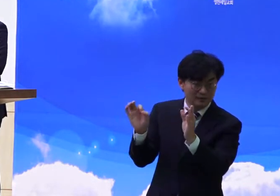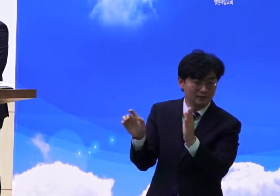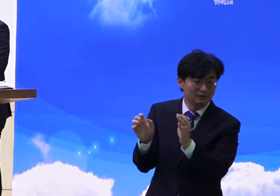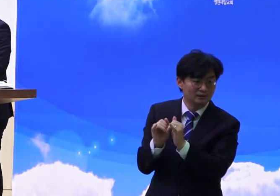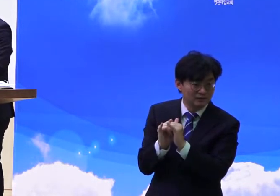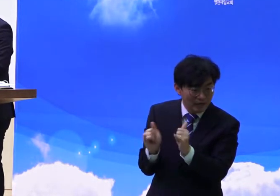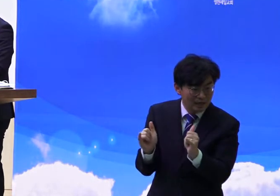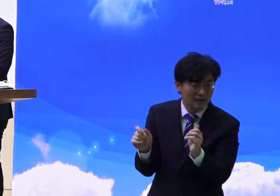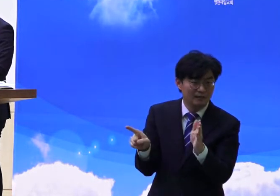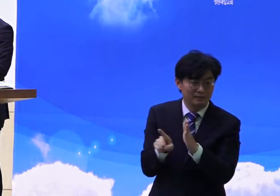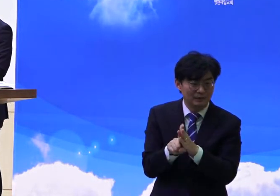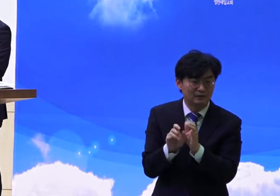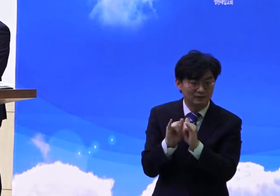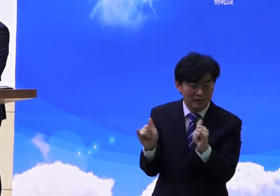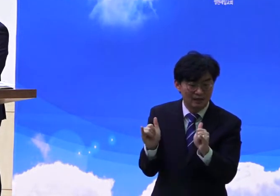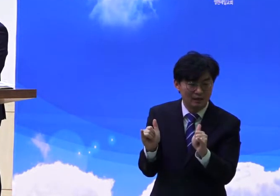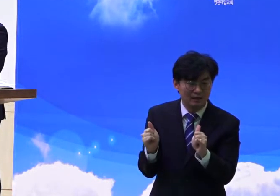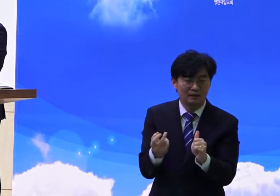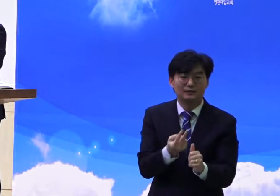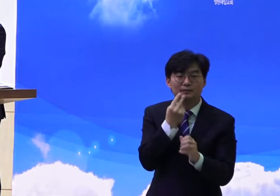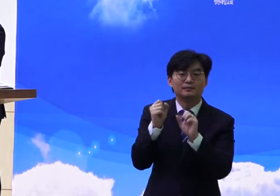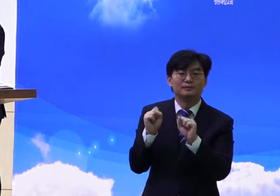단순한 복음입니다.